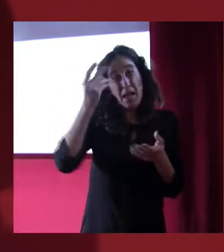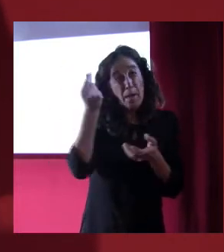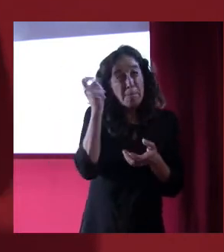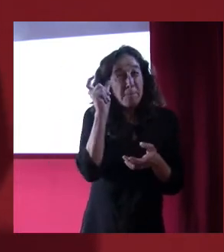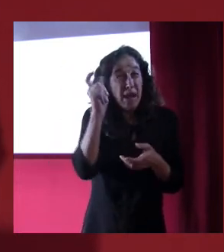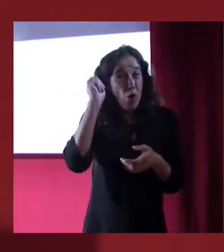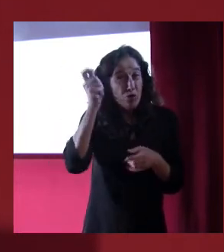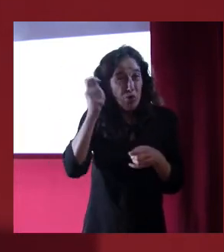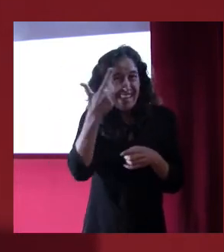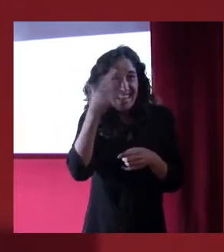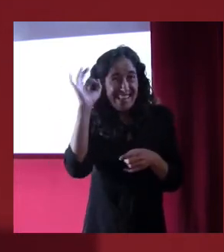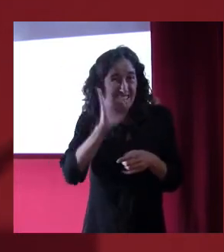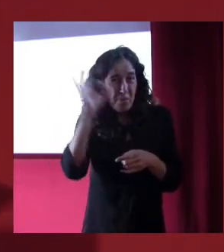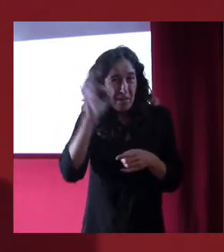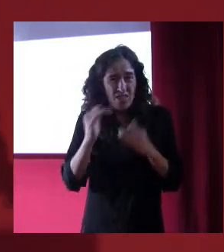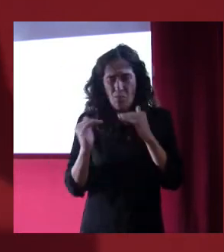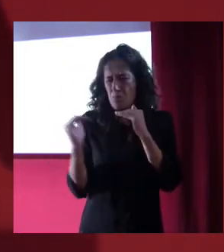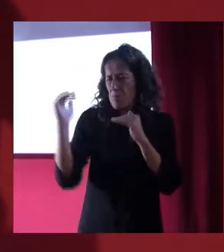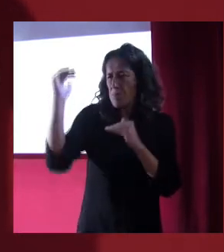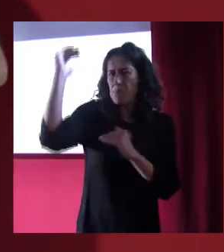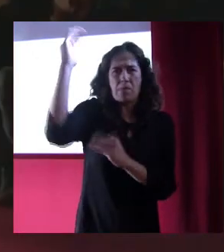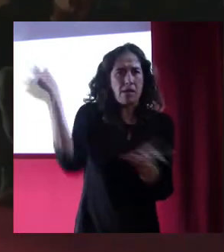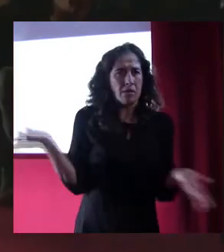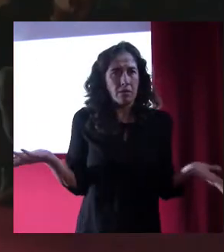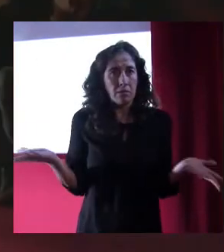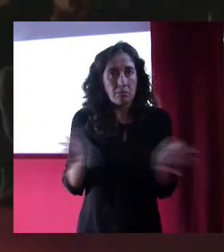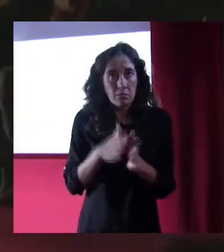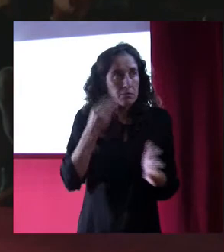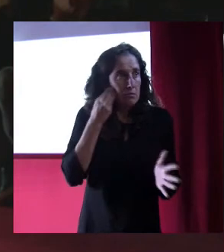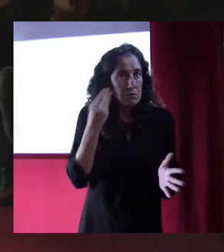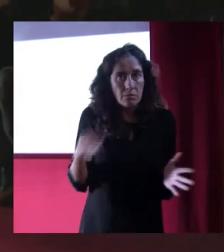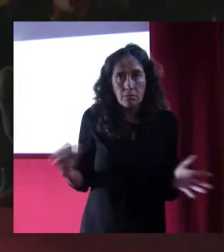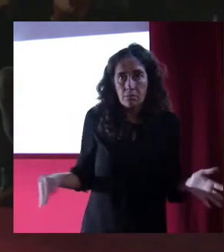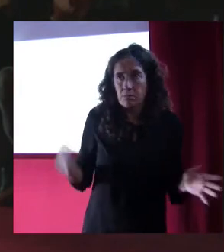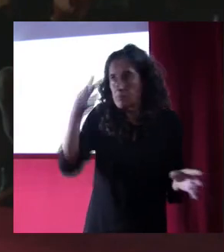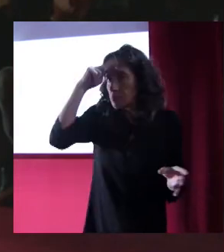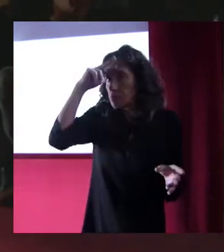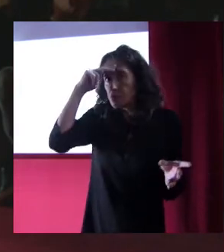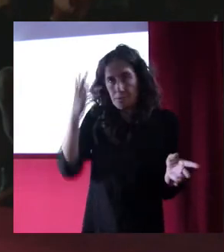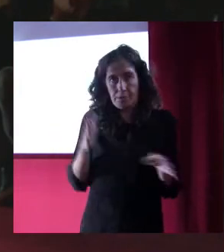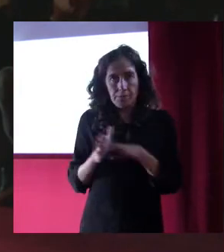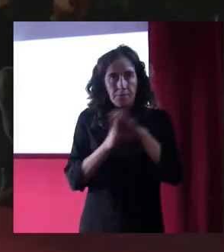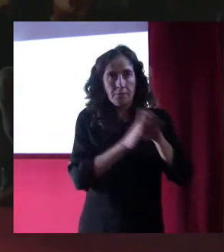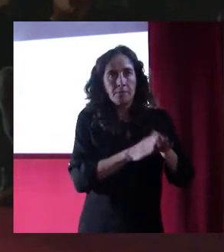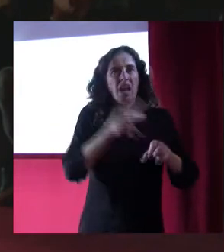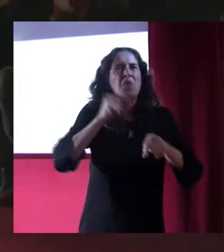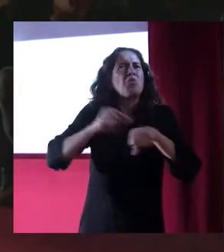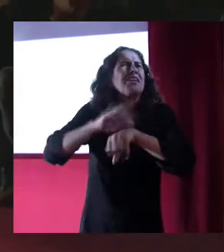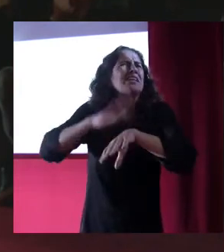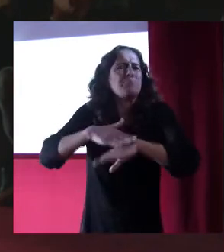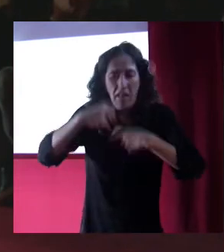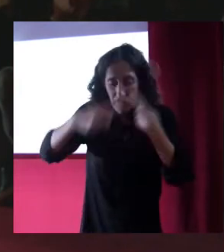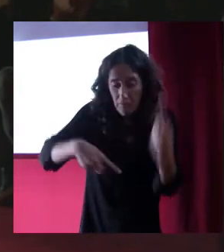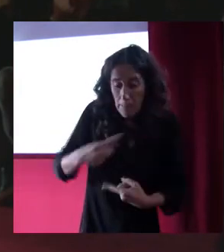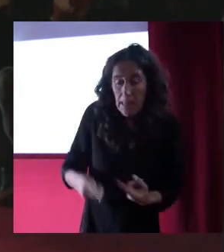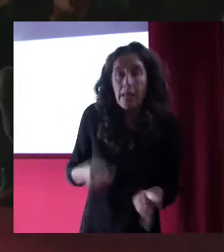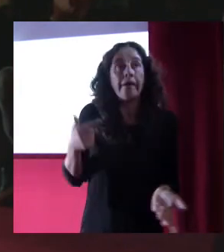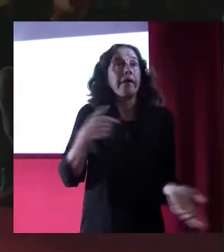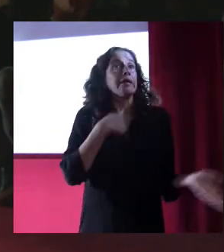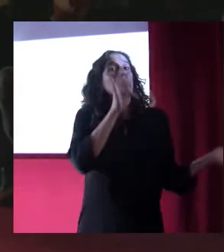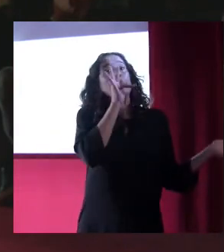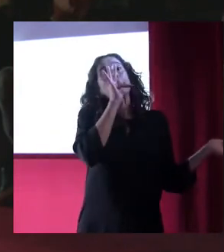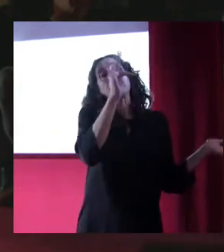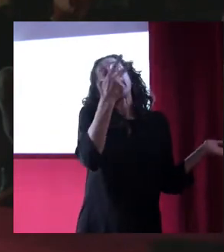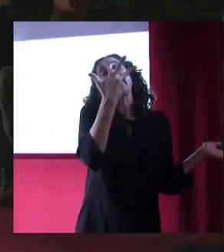és la primera preocupació entre el jovent. Ho hem vist també amb les polítiques per a les famílies. Van prometre